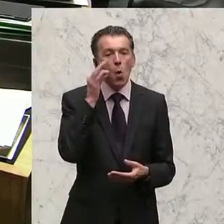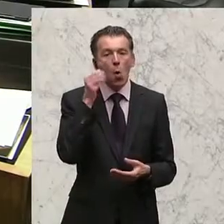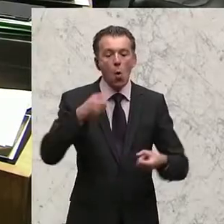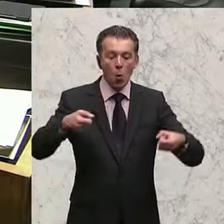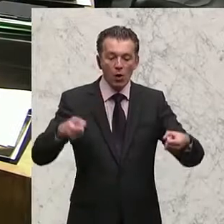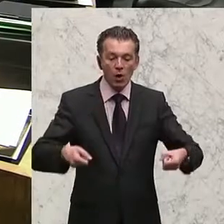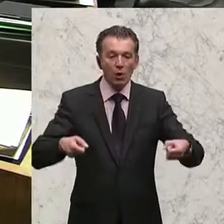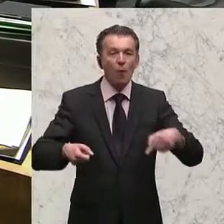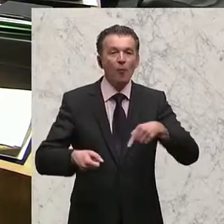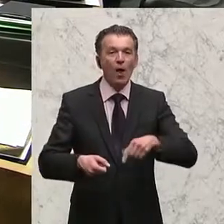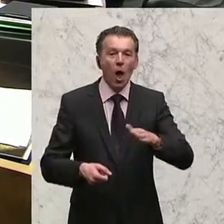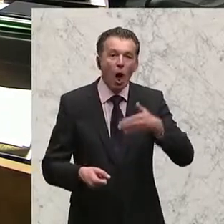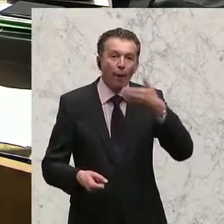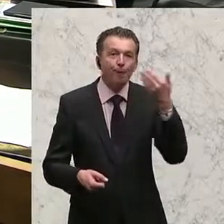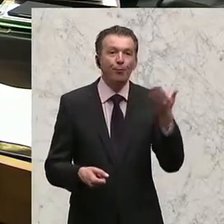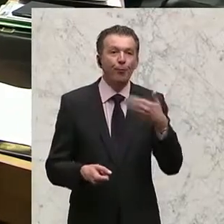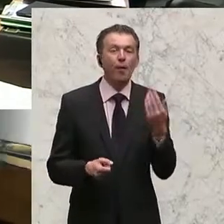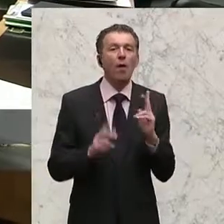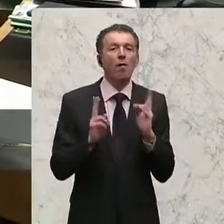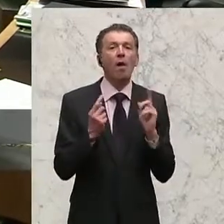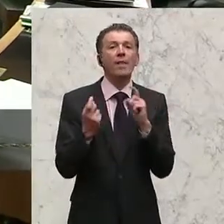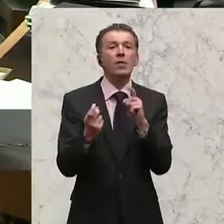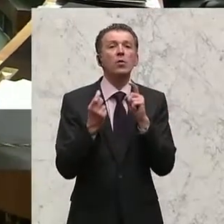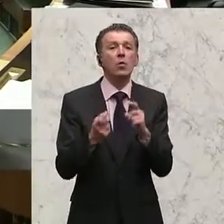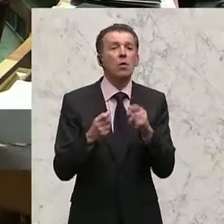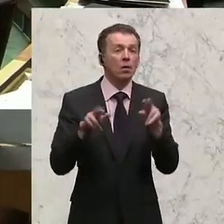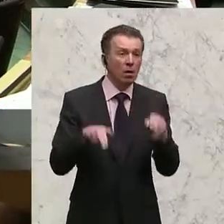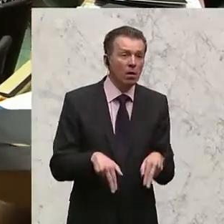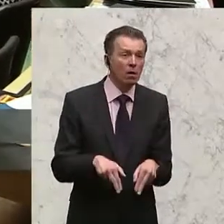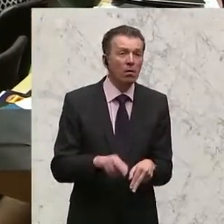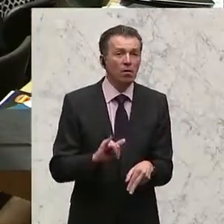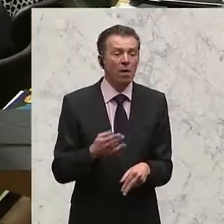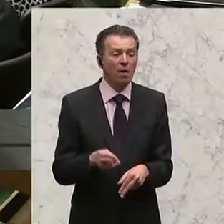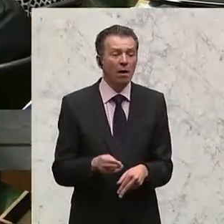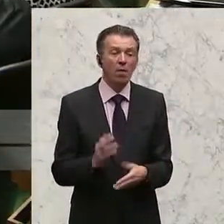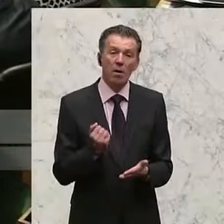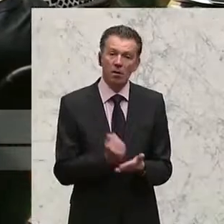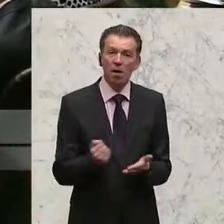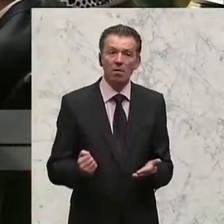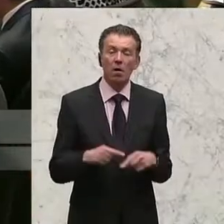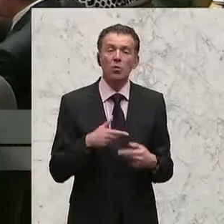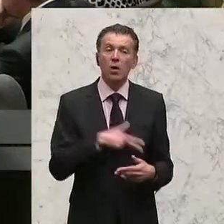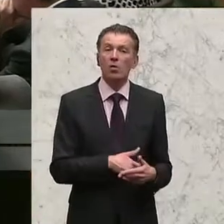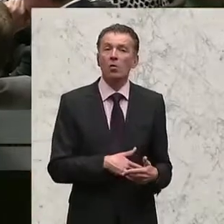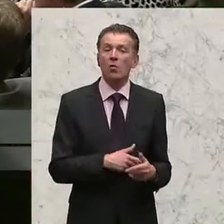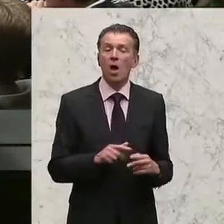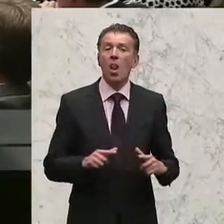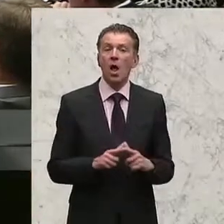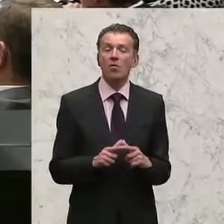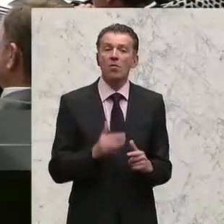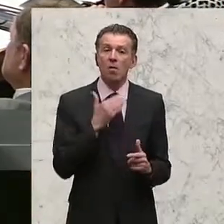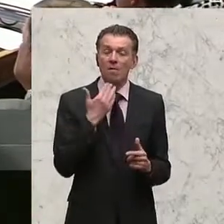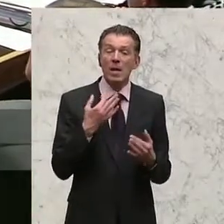Darüber kann man jetzt diskutieren, ob das berechtigt ist oder nicht, aber es ist Fakt. Und unsere Sozialleistungen sind um ein Vielfaches